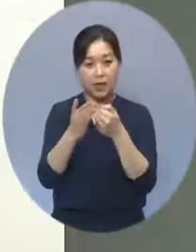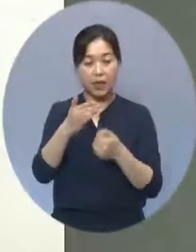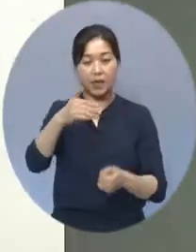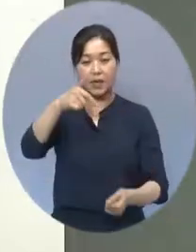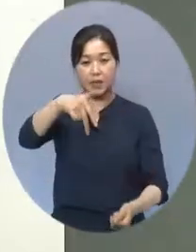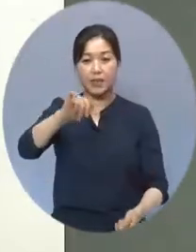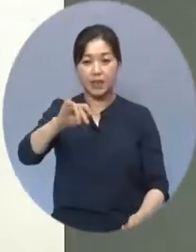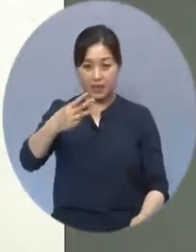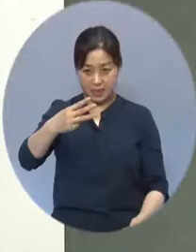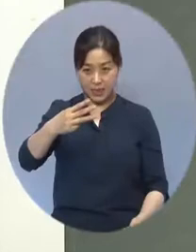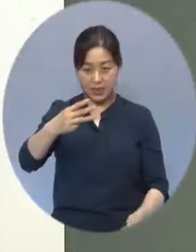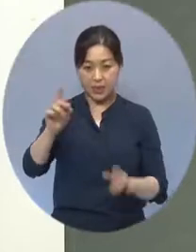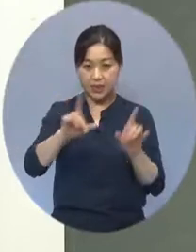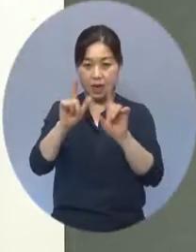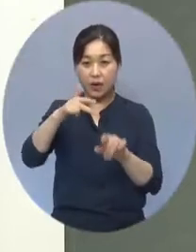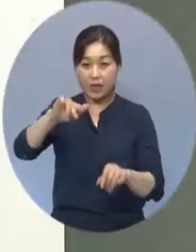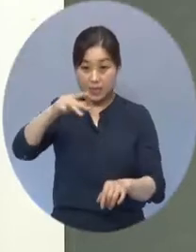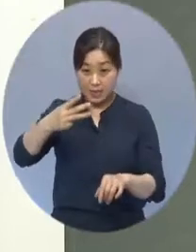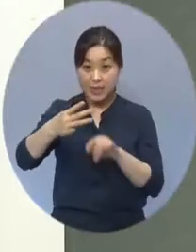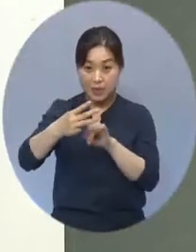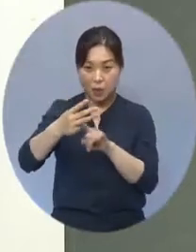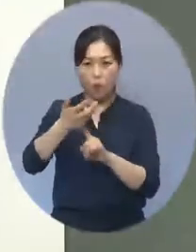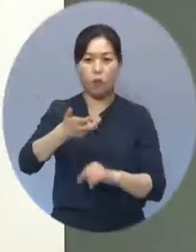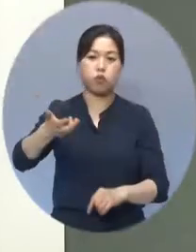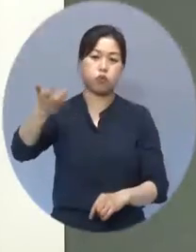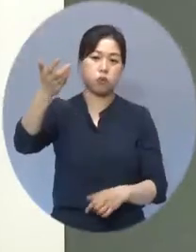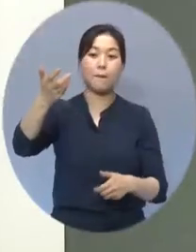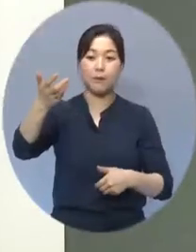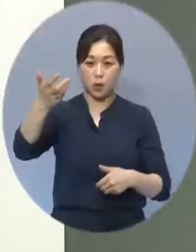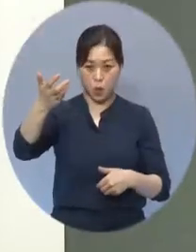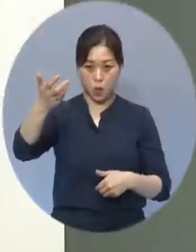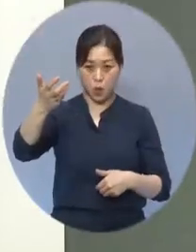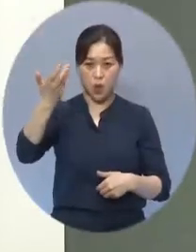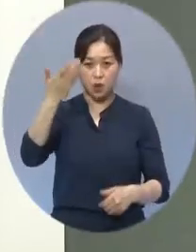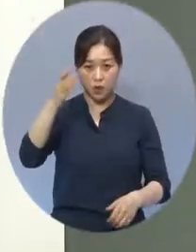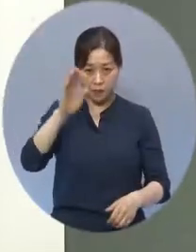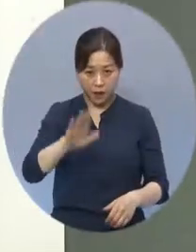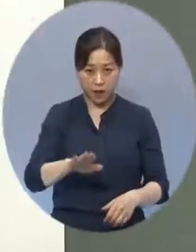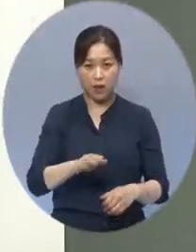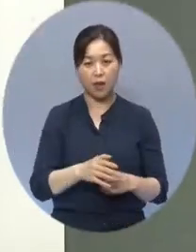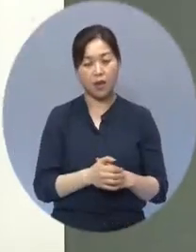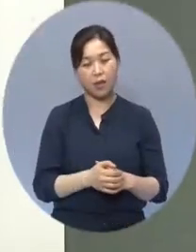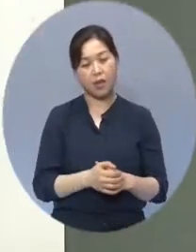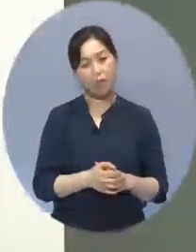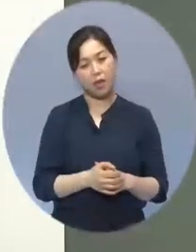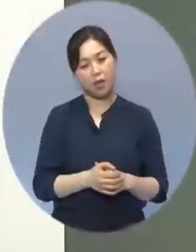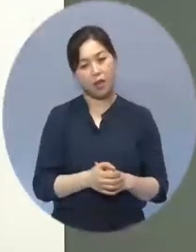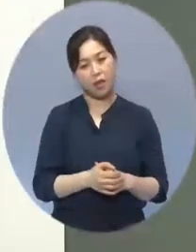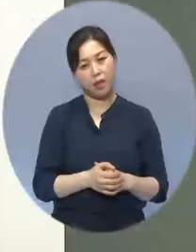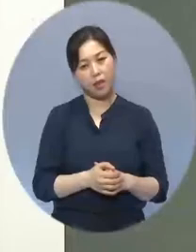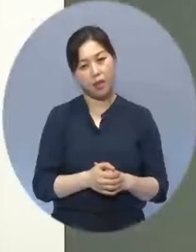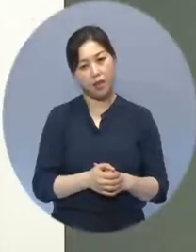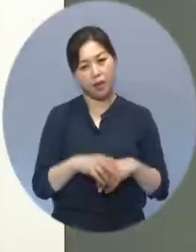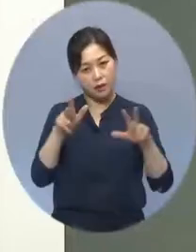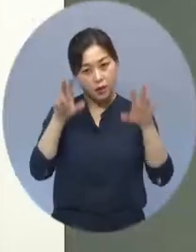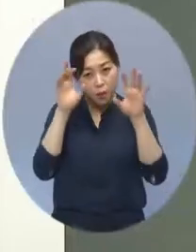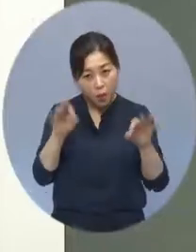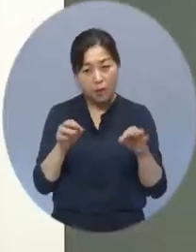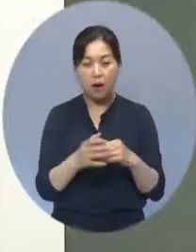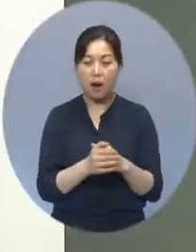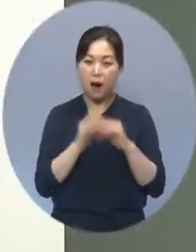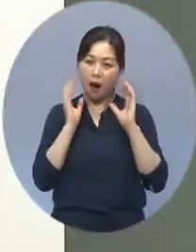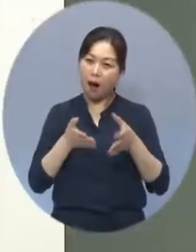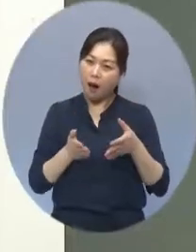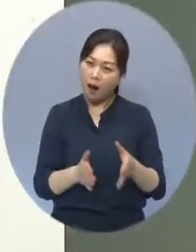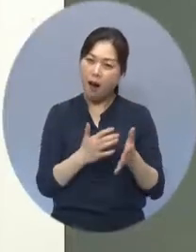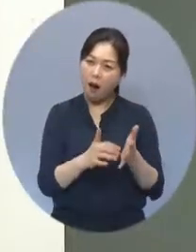어떤 영향력이 더 커져야 할 텐데 네. 불행하게도 지금 저출산 문제가 발목을 잡고